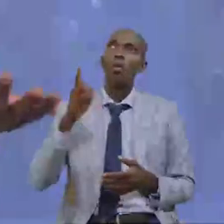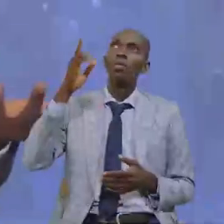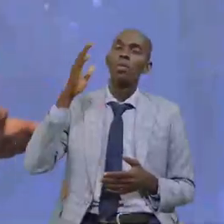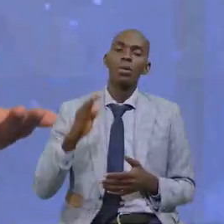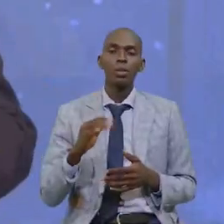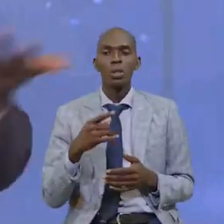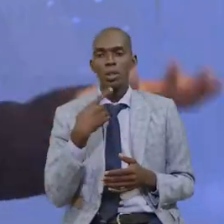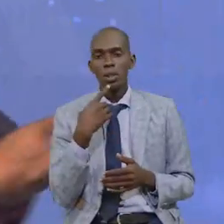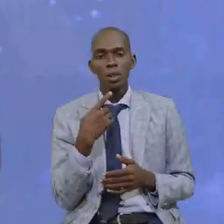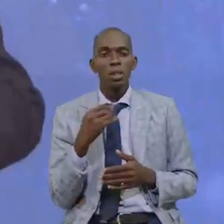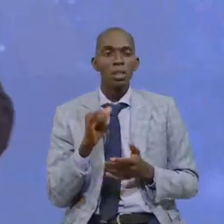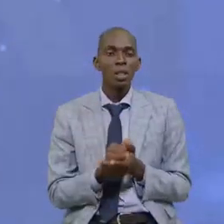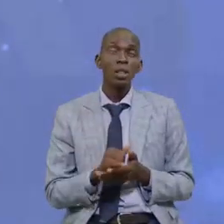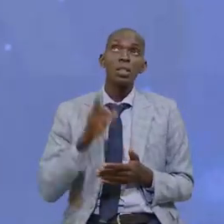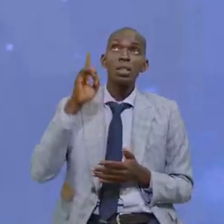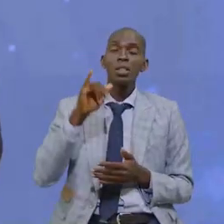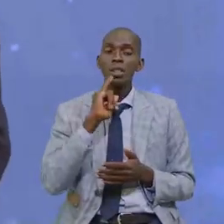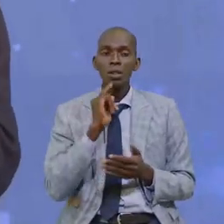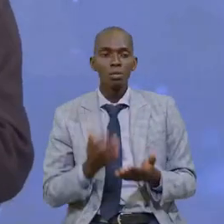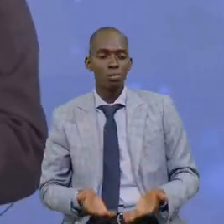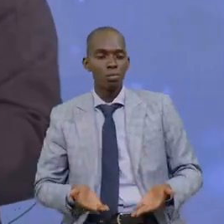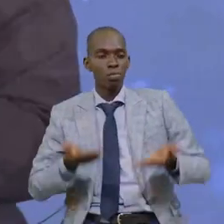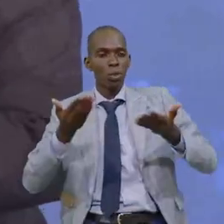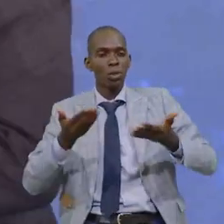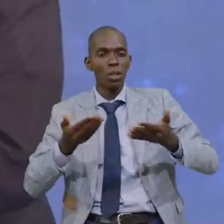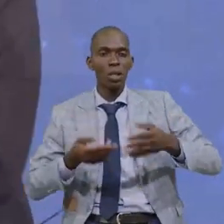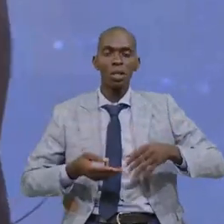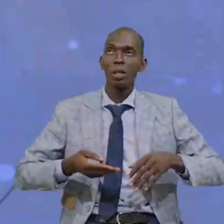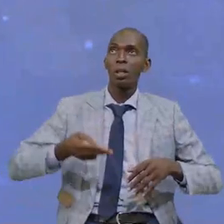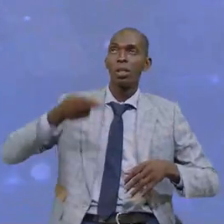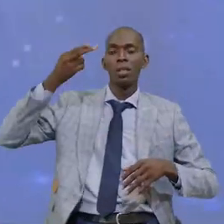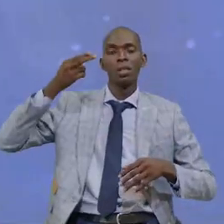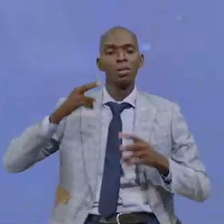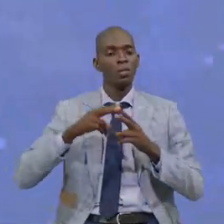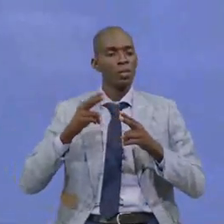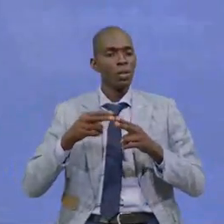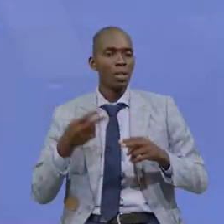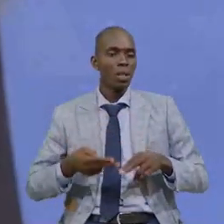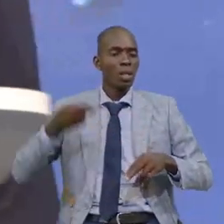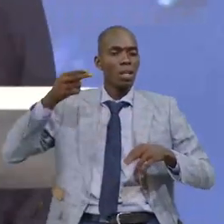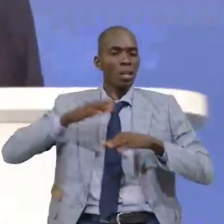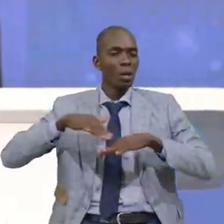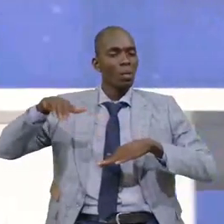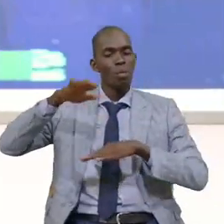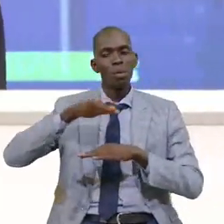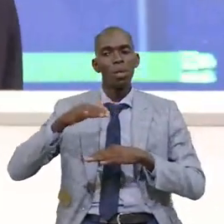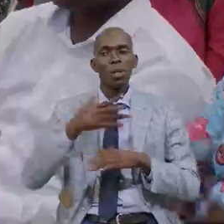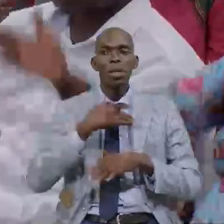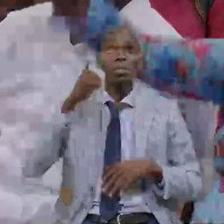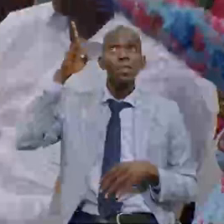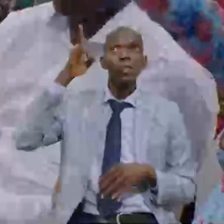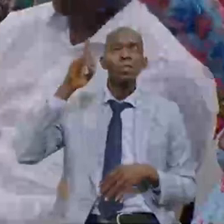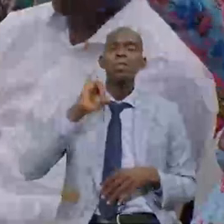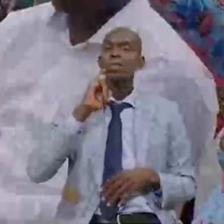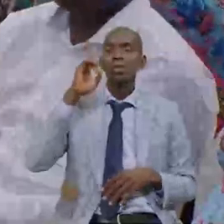de Dieu. Il est exalté, élevé, très haut, et c'est lui